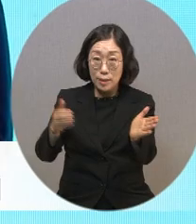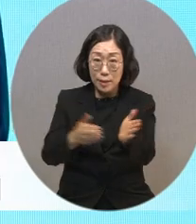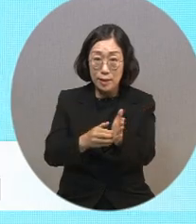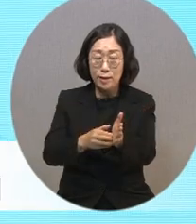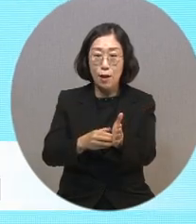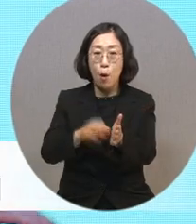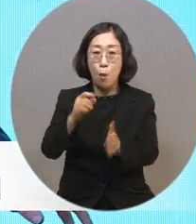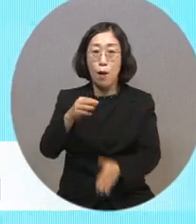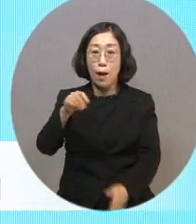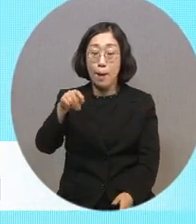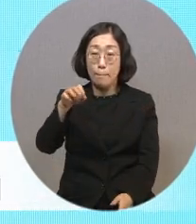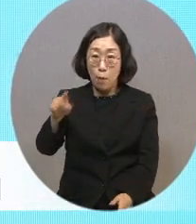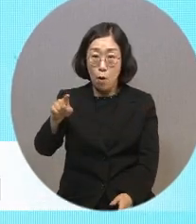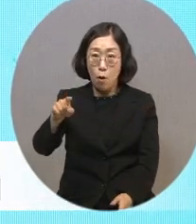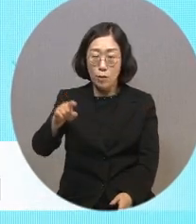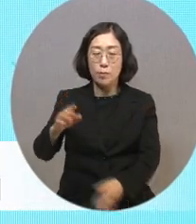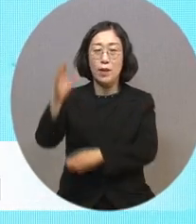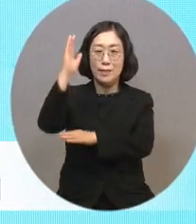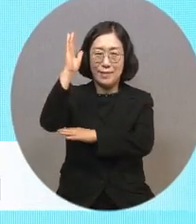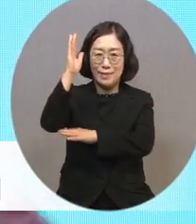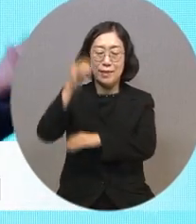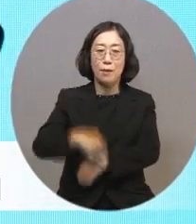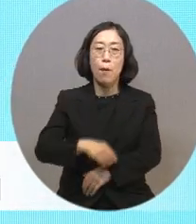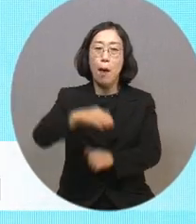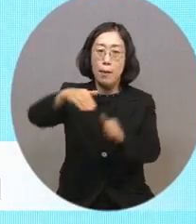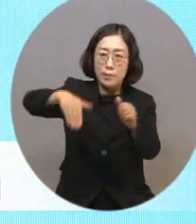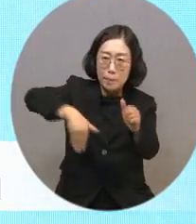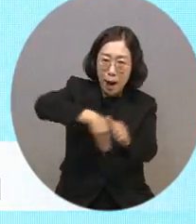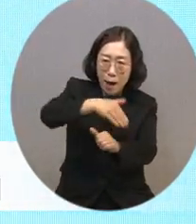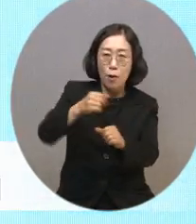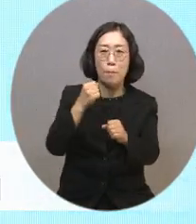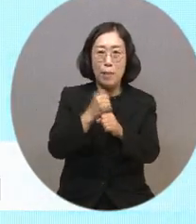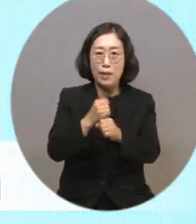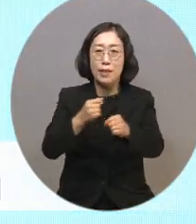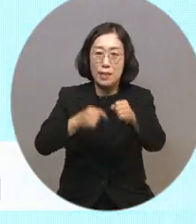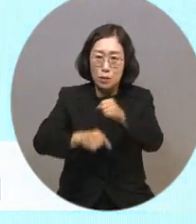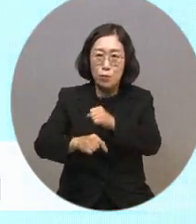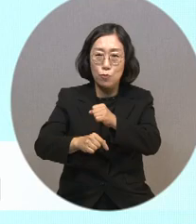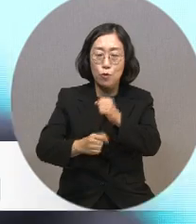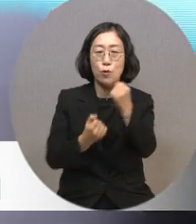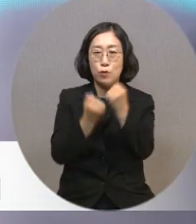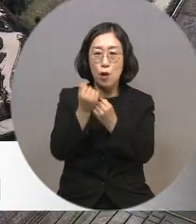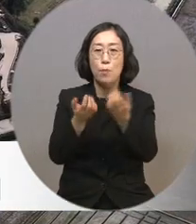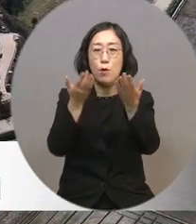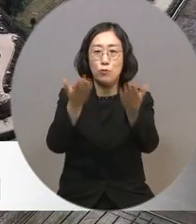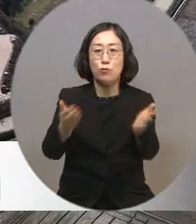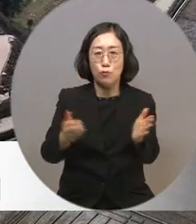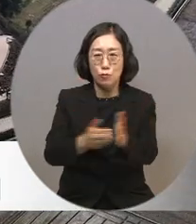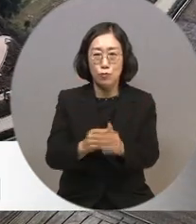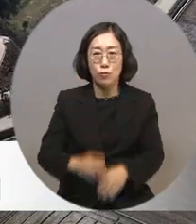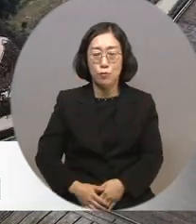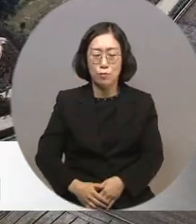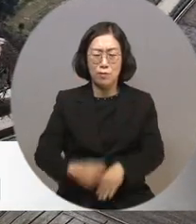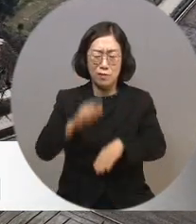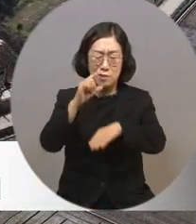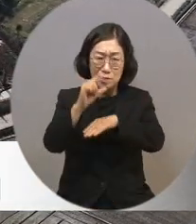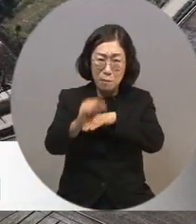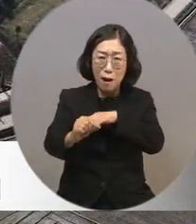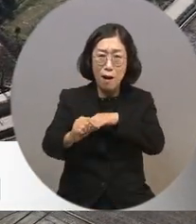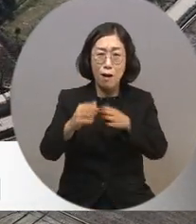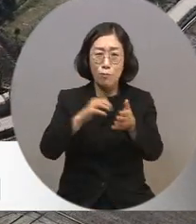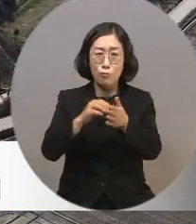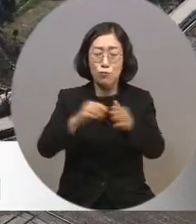에리아슨이 직접 작품의 의미와 제작 배경 등에 대해 설명하는 시간도 가졌습니다. 지방 서면이라는 이기